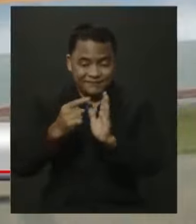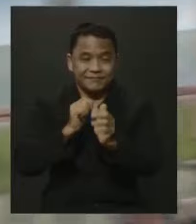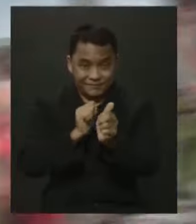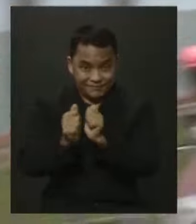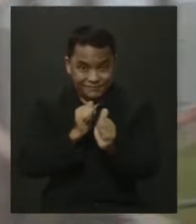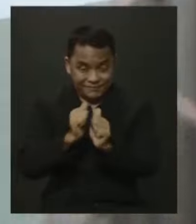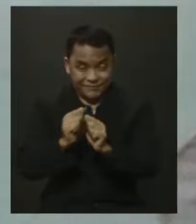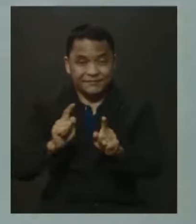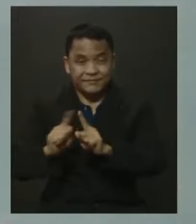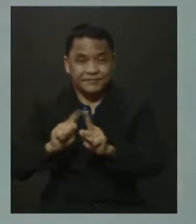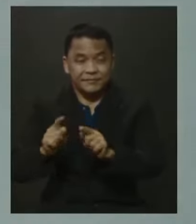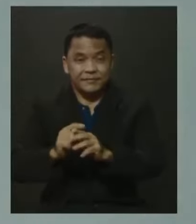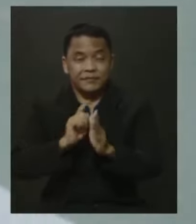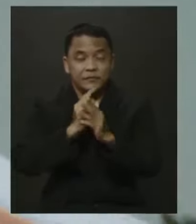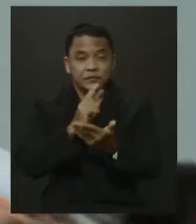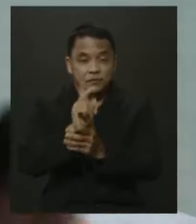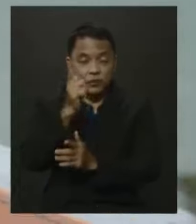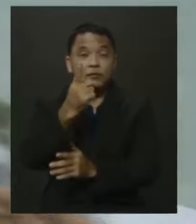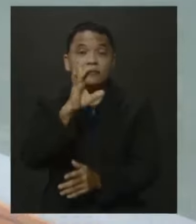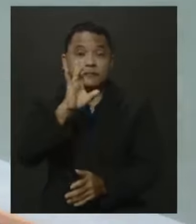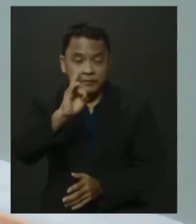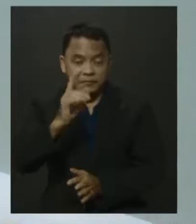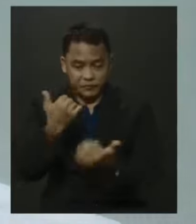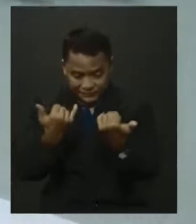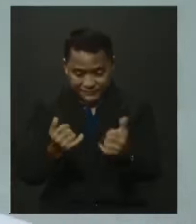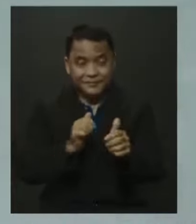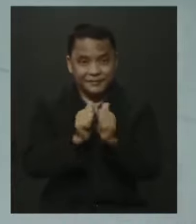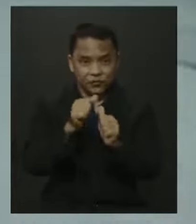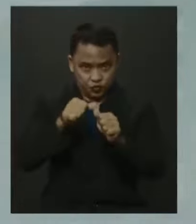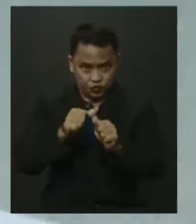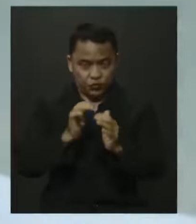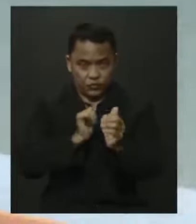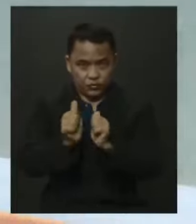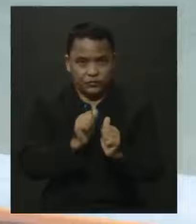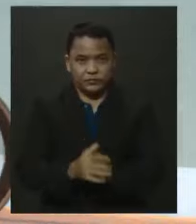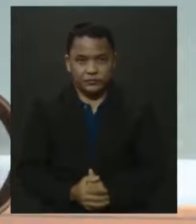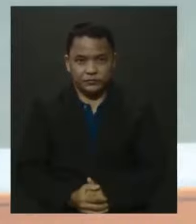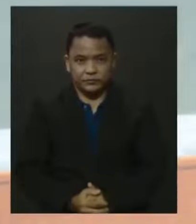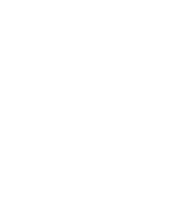มีการชิงชัยกัน7เหรียญทองค่ะนี่ก็กำลังทำการแข่งขันกันอยู่นะคะ